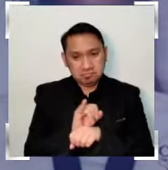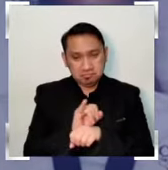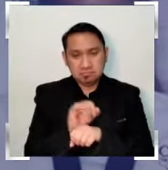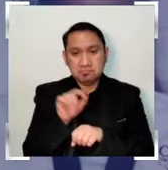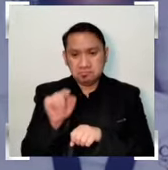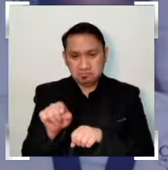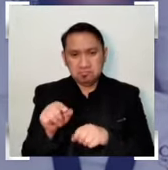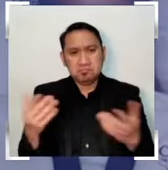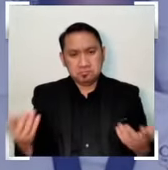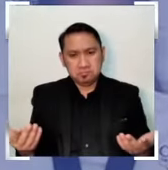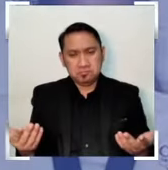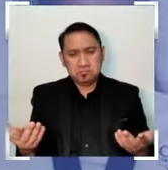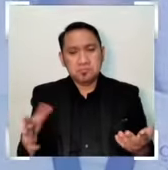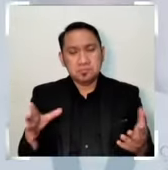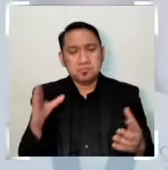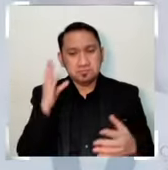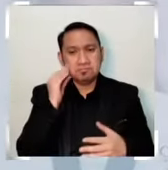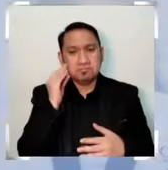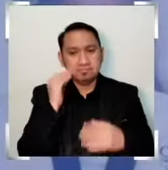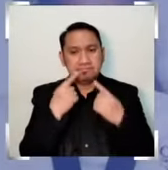din ang success!